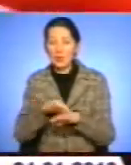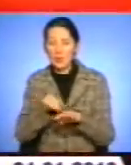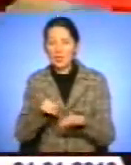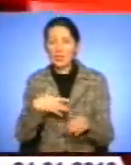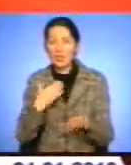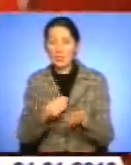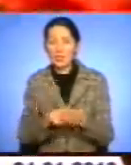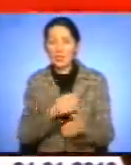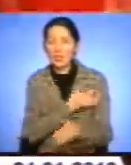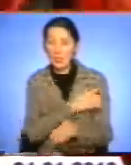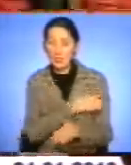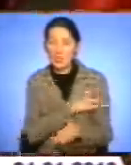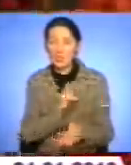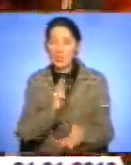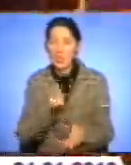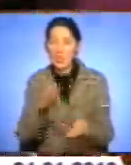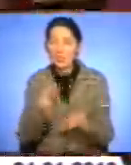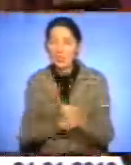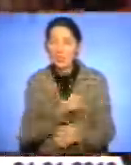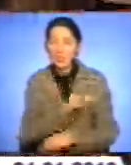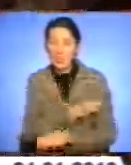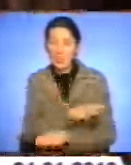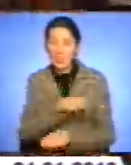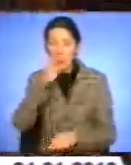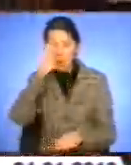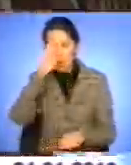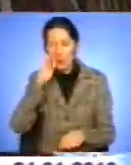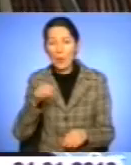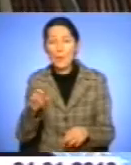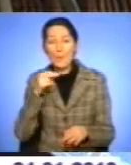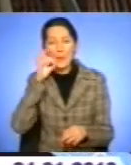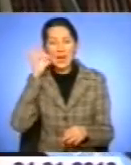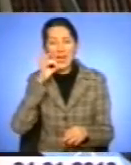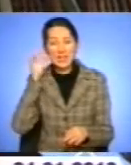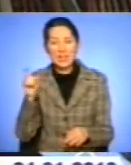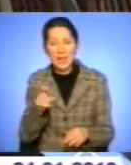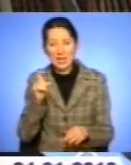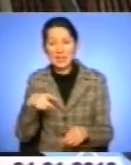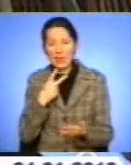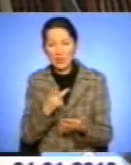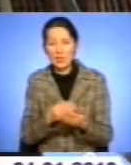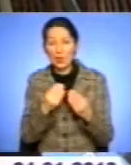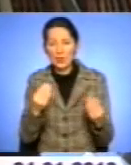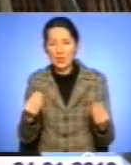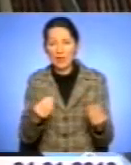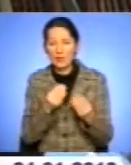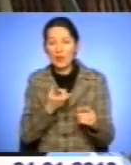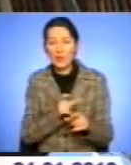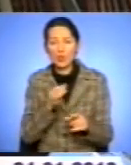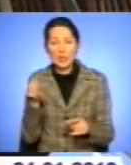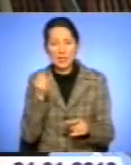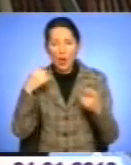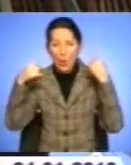Максим Кукса, який має 5 доньок, його сусіда Дранку, у якого 7 доньок. Обоє мріють пошвидше видати своїх дітей